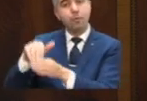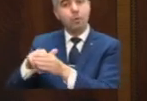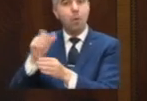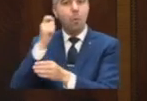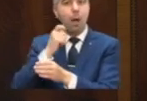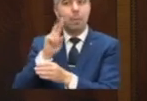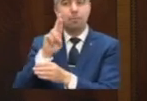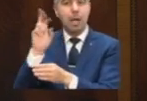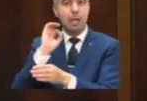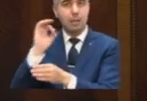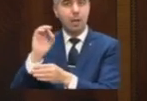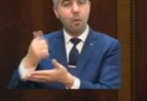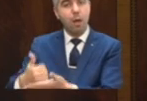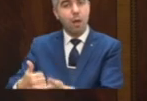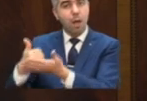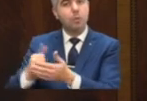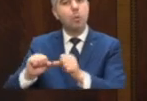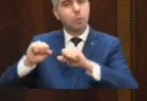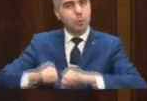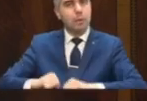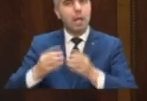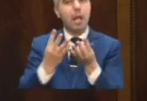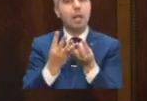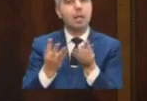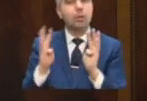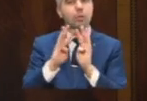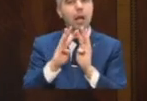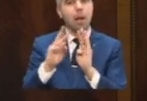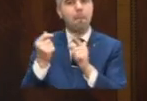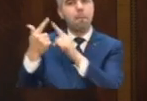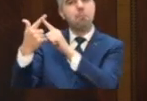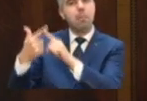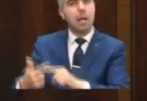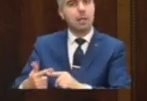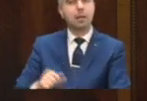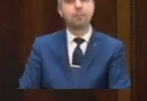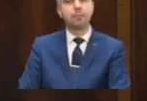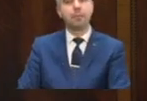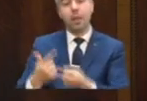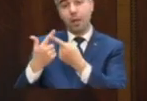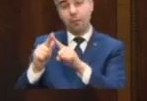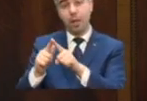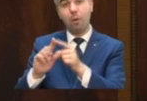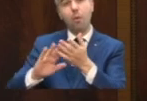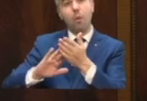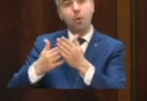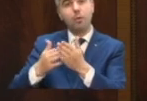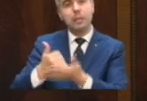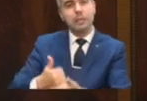السادس للاستثمار اللي بالمناسبه وافقنا عليه اليوم في اللجنه ديال الماليه. وخصنا ندخلوا باش يمكن لنا اننا